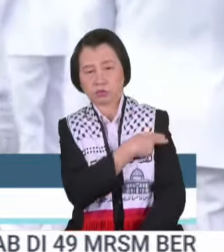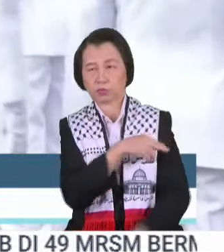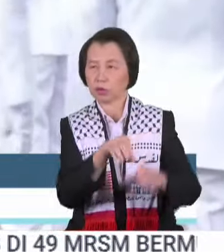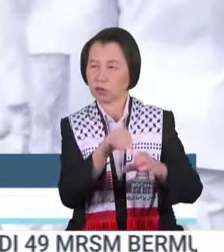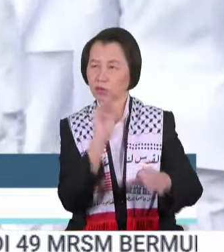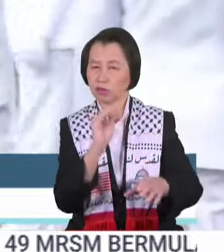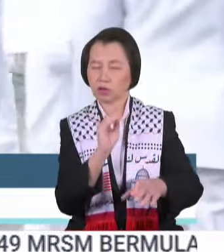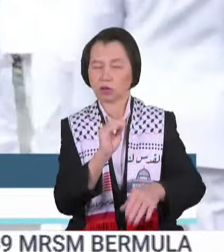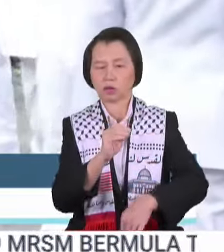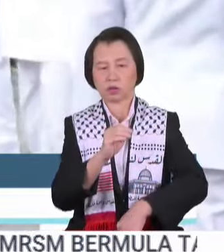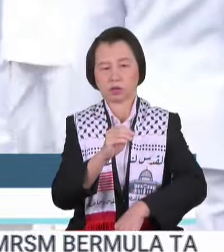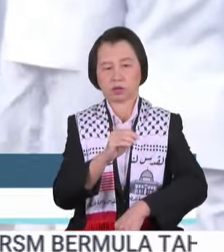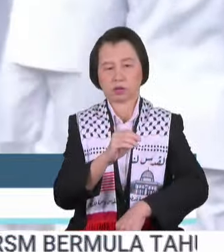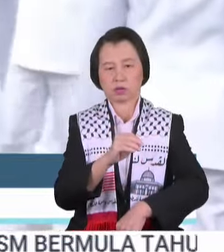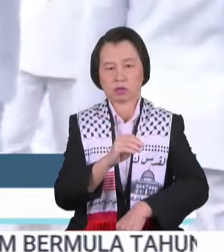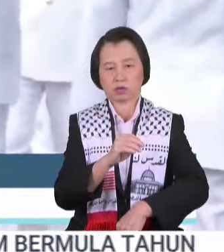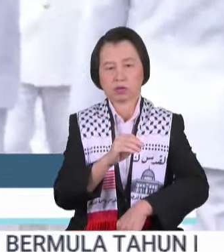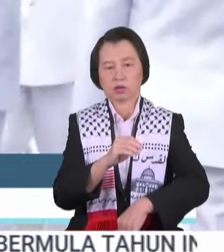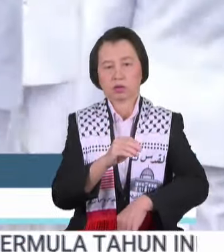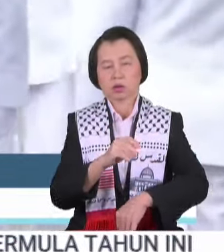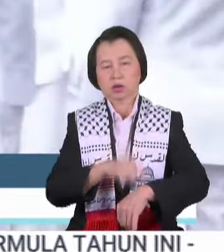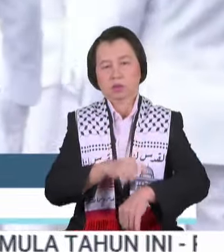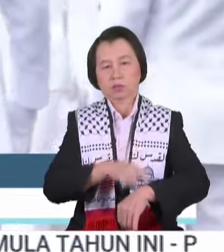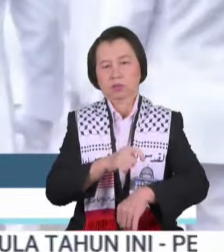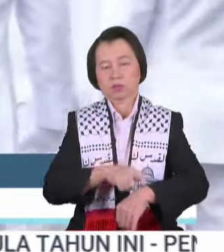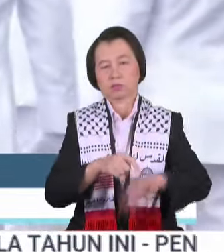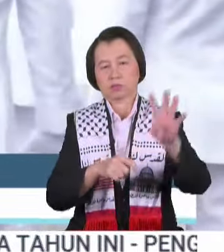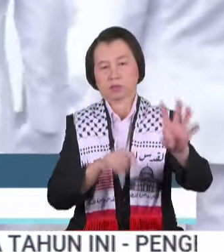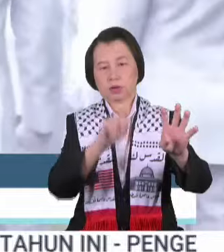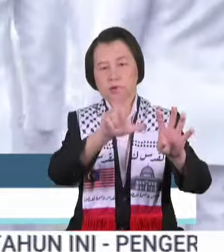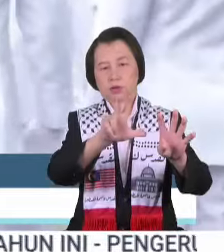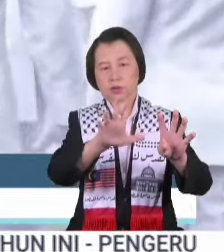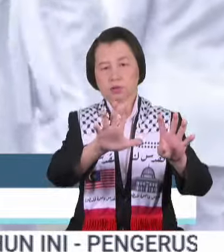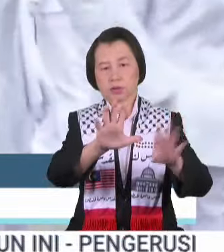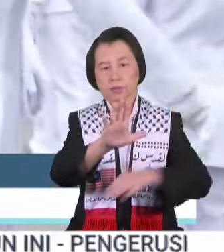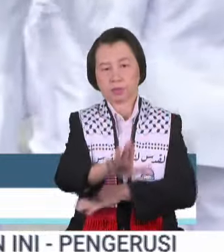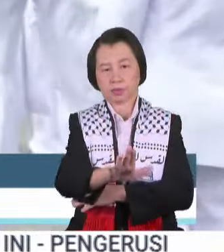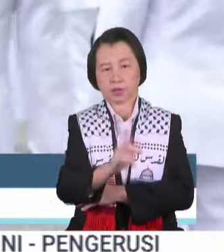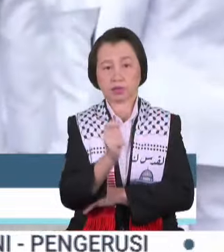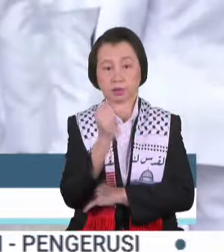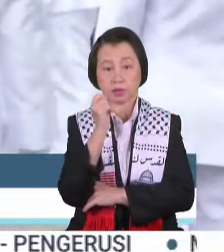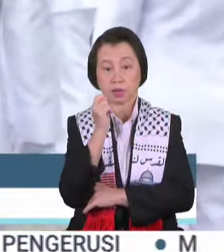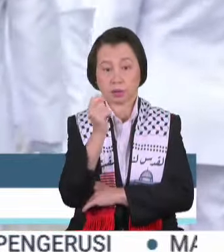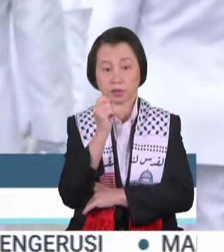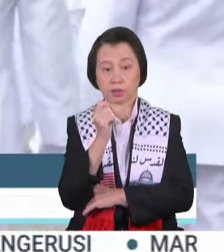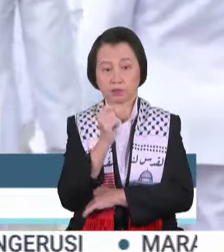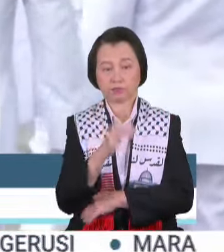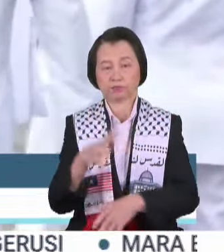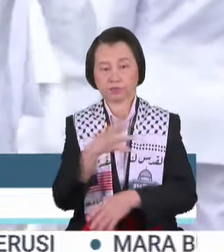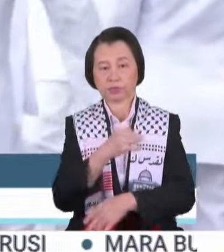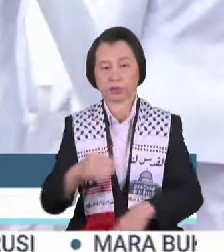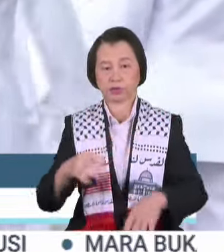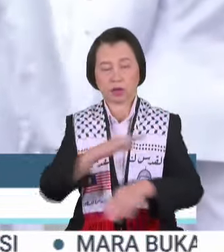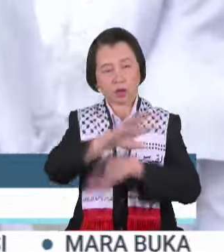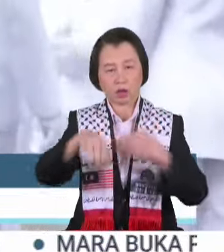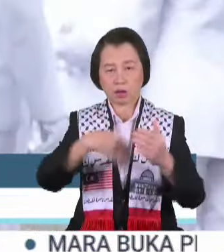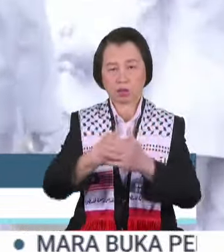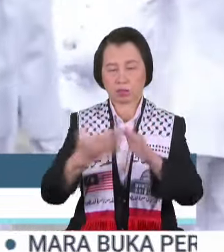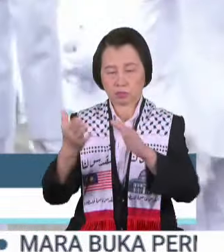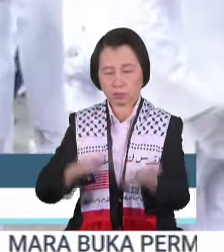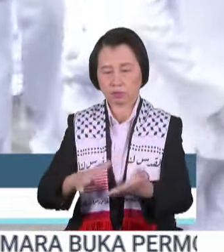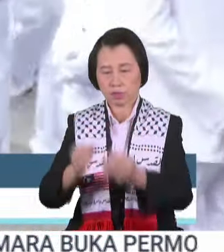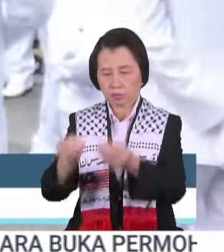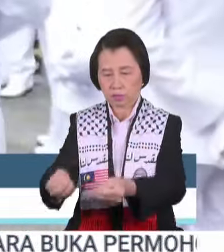Raja Permaisuri Bainun HRPB Ipoh pada pukul 4.35 minit petang tadi. Di kem ini juga, kesemua jenazah